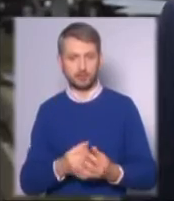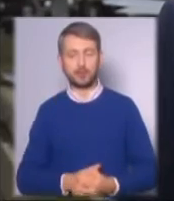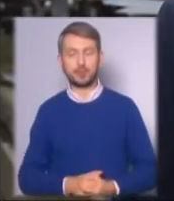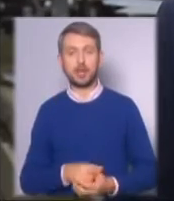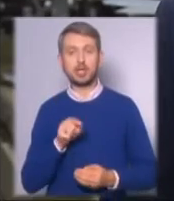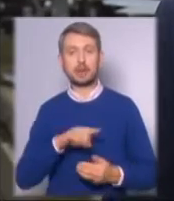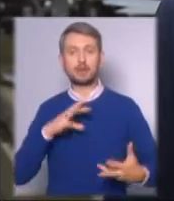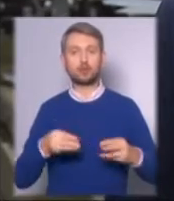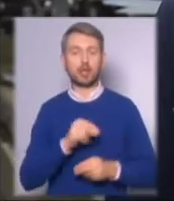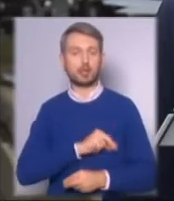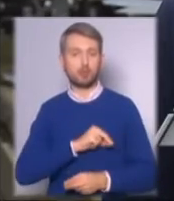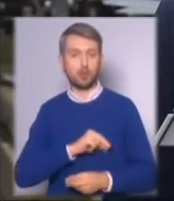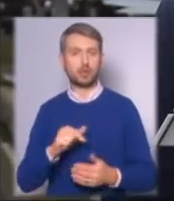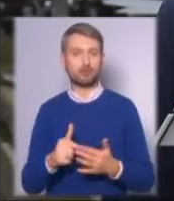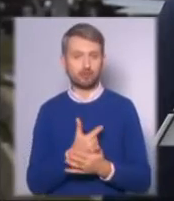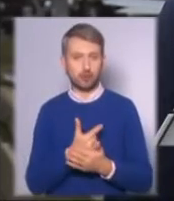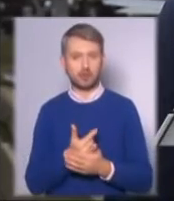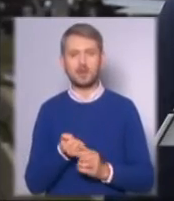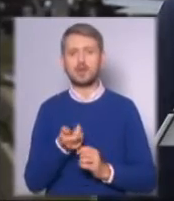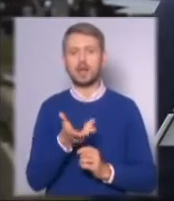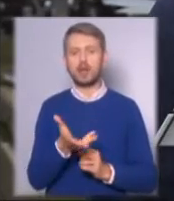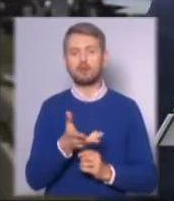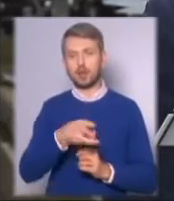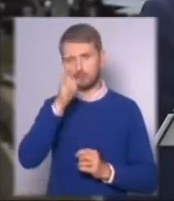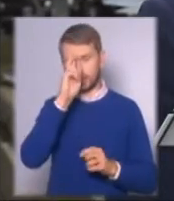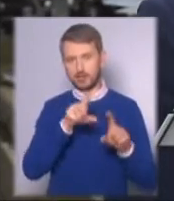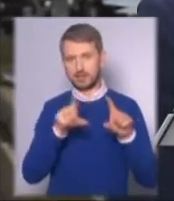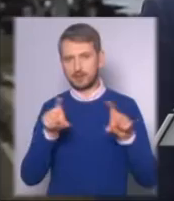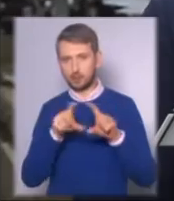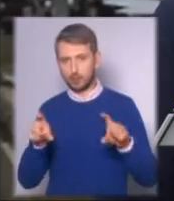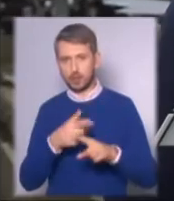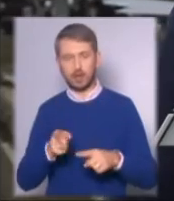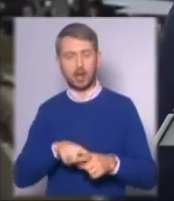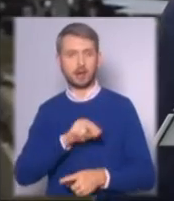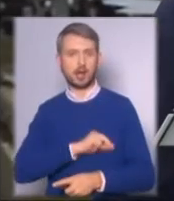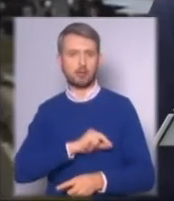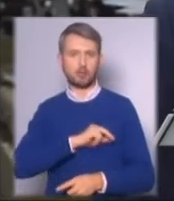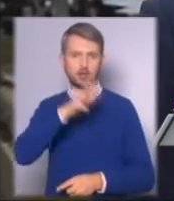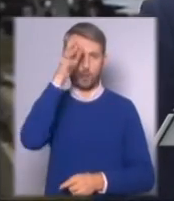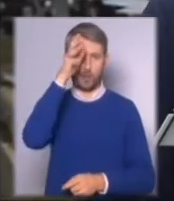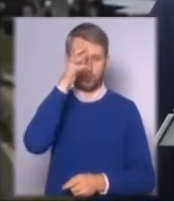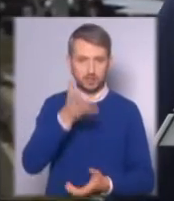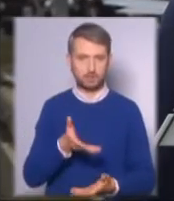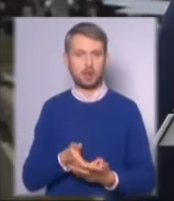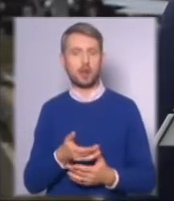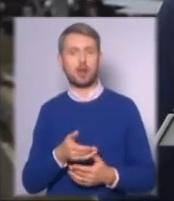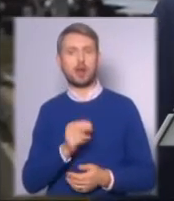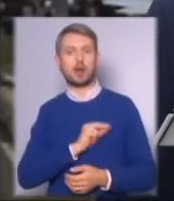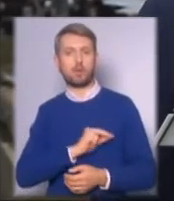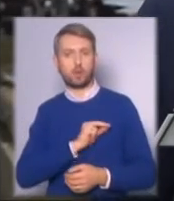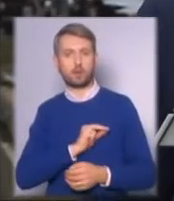результат роботи, ще раз, цілого ряду державних інституцій. Це робота науковців, це робота